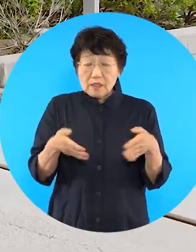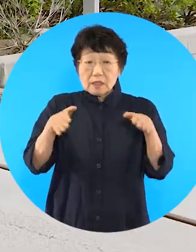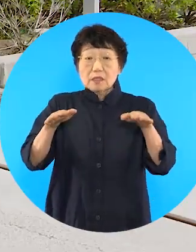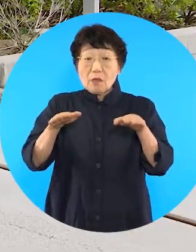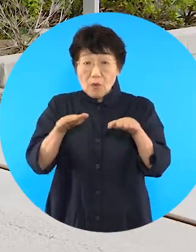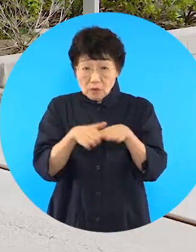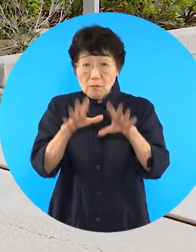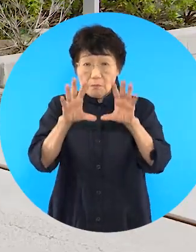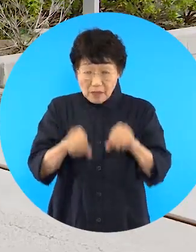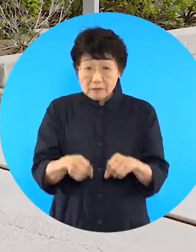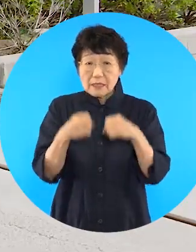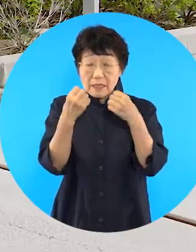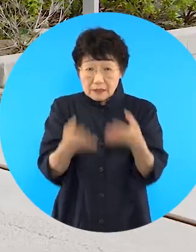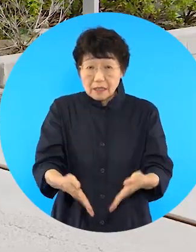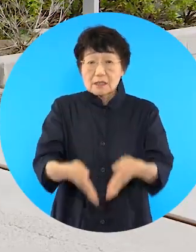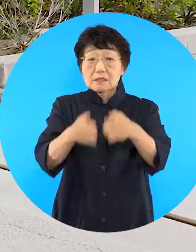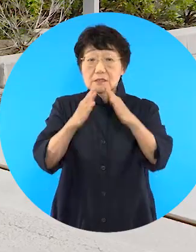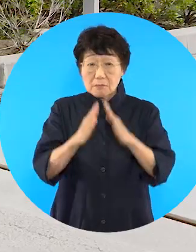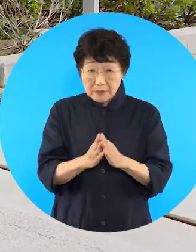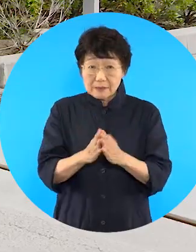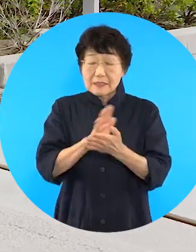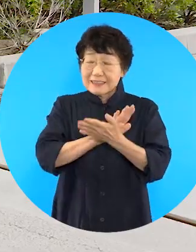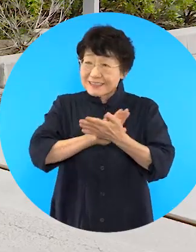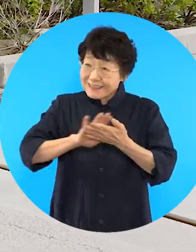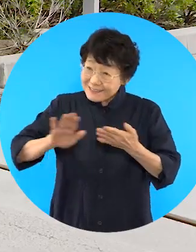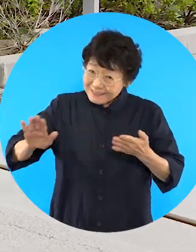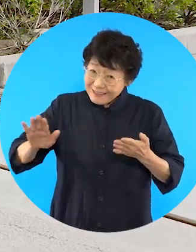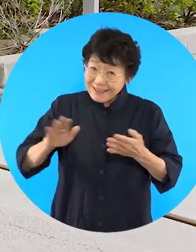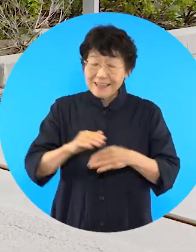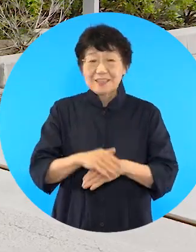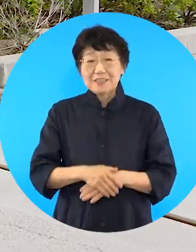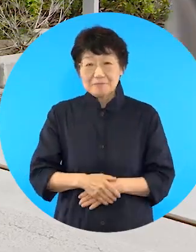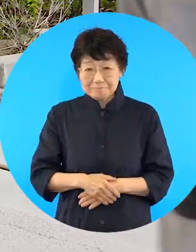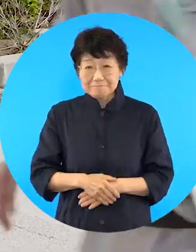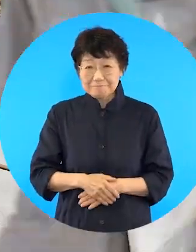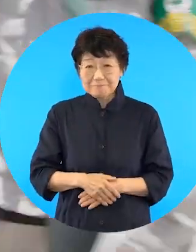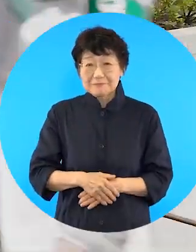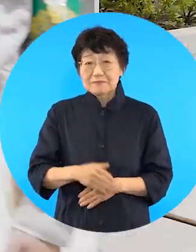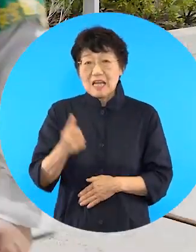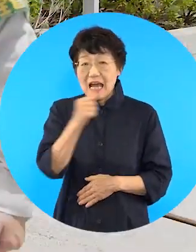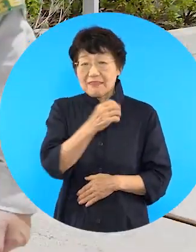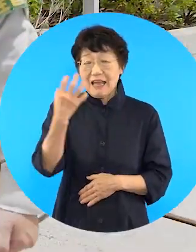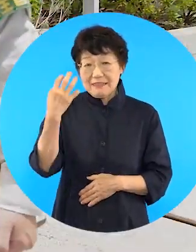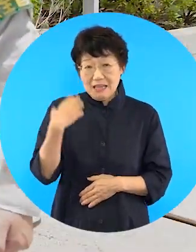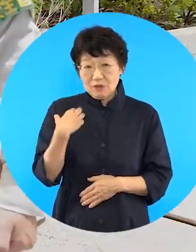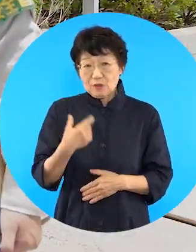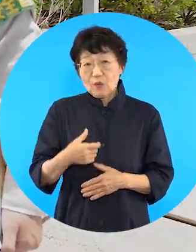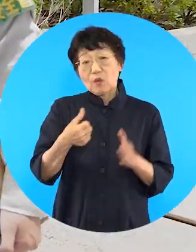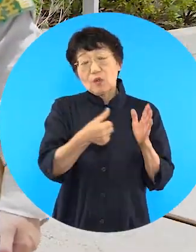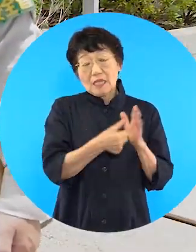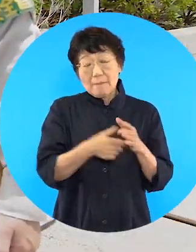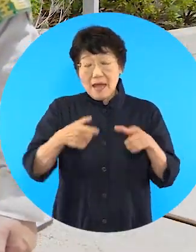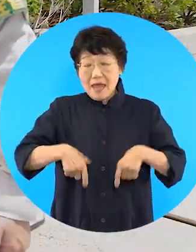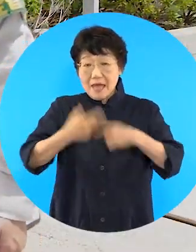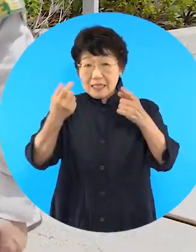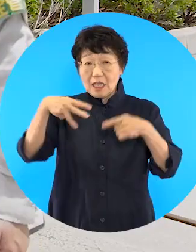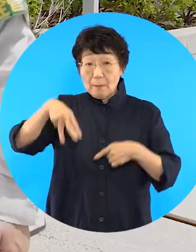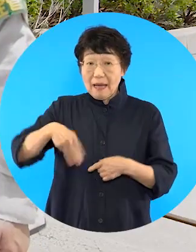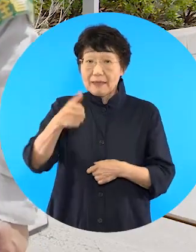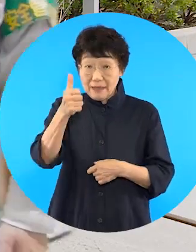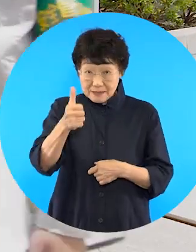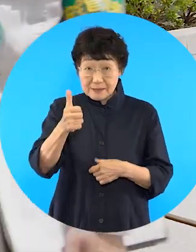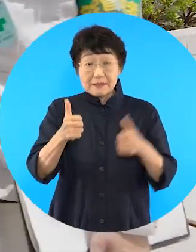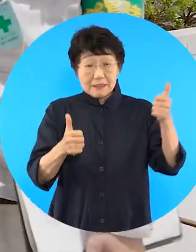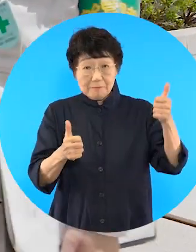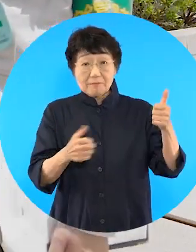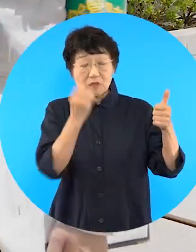掃工場、とっても綺麗ですよね。さあ、今回はこちらにお願いします。はい、練馬清掃工場の木俣さんにご案内していただきます。どう